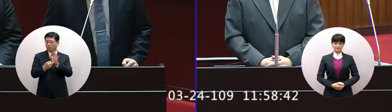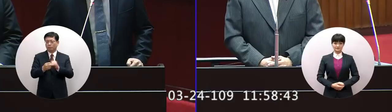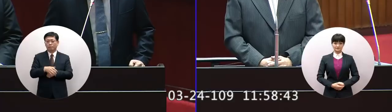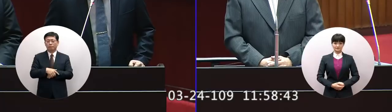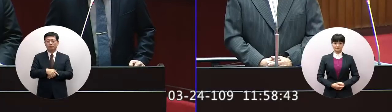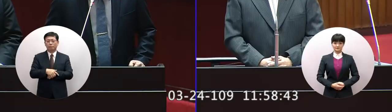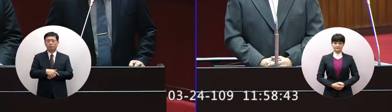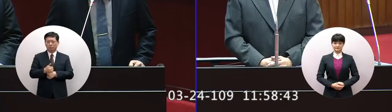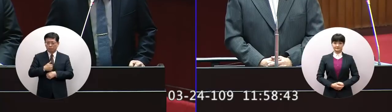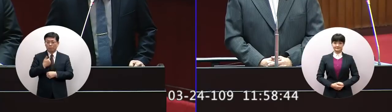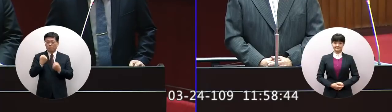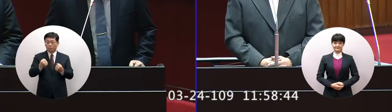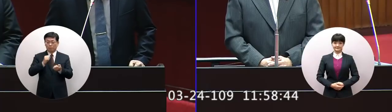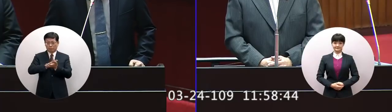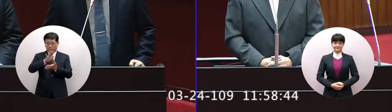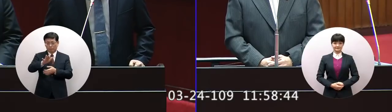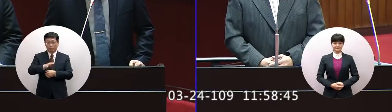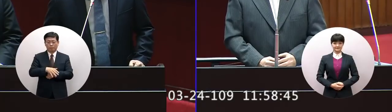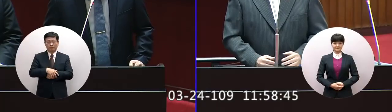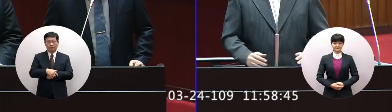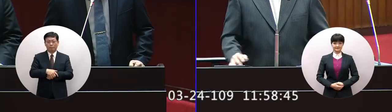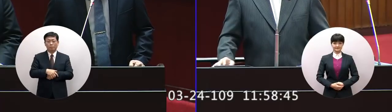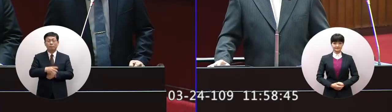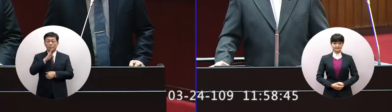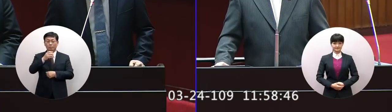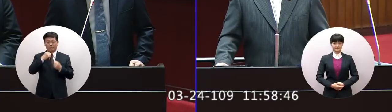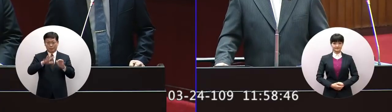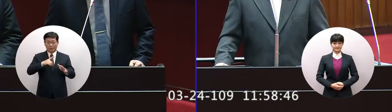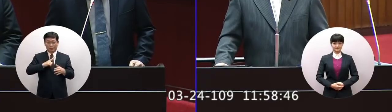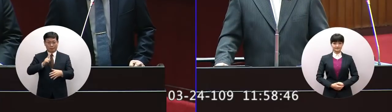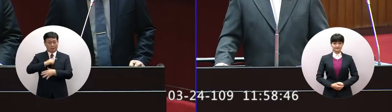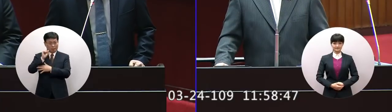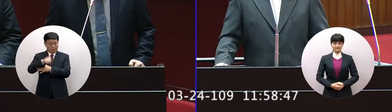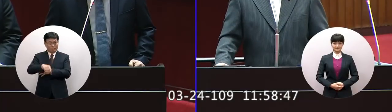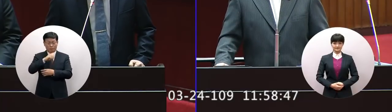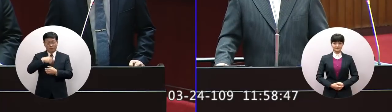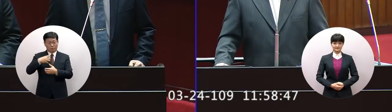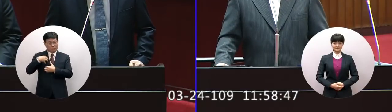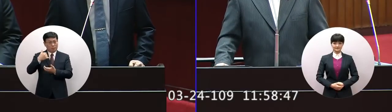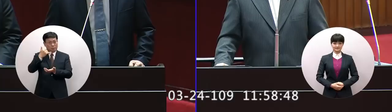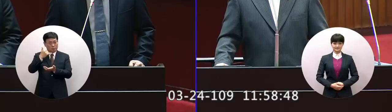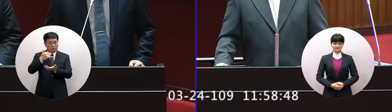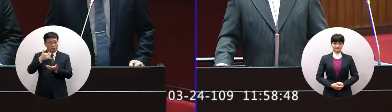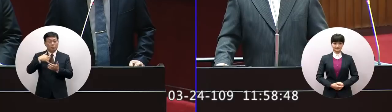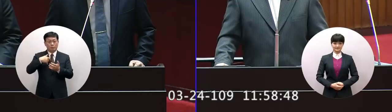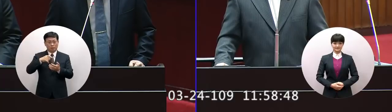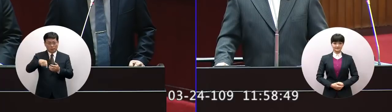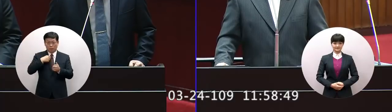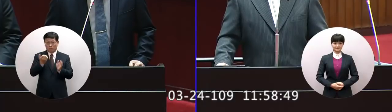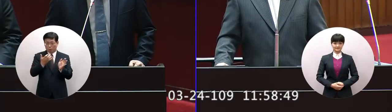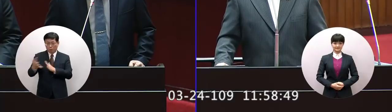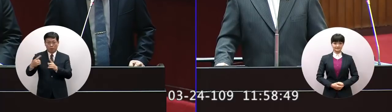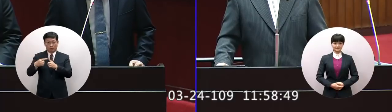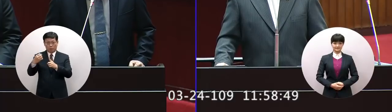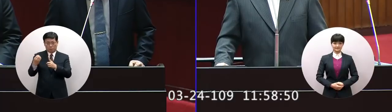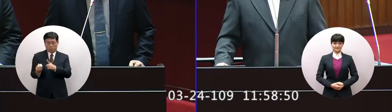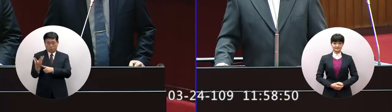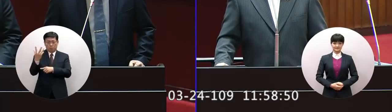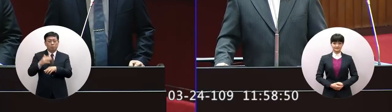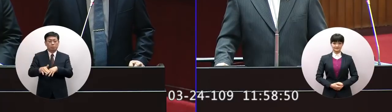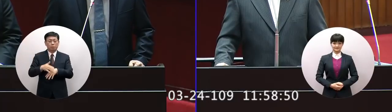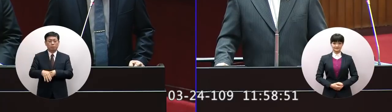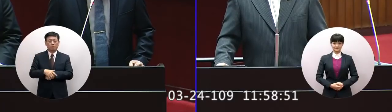明。其实我们在未来，我们在志愿役现在慢慢前退以后，志愿役的后备人力会逐渐的增